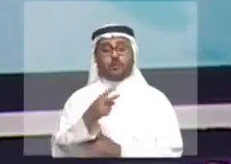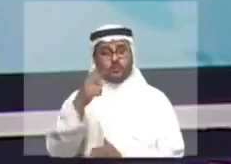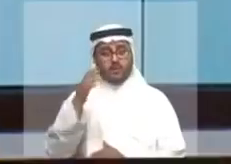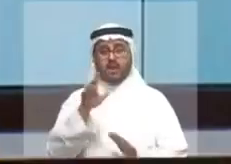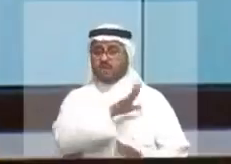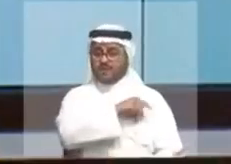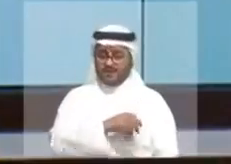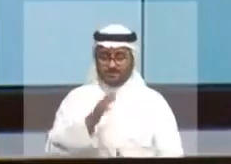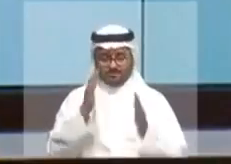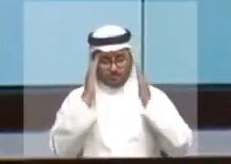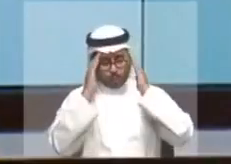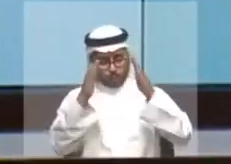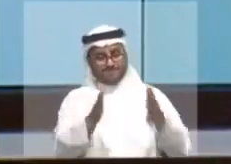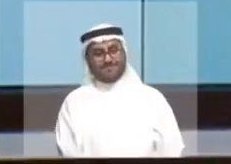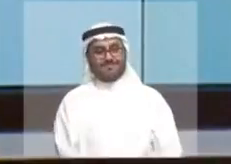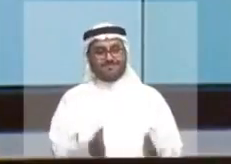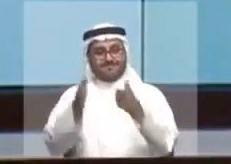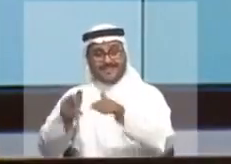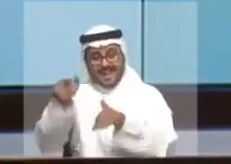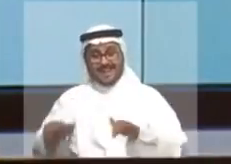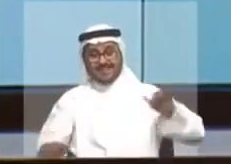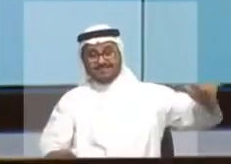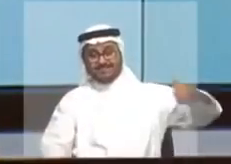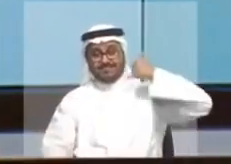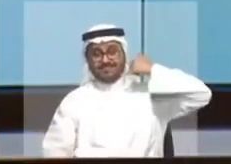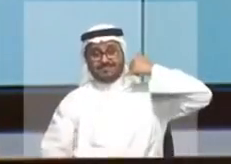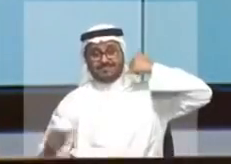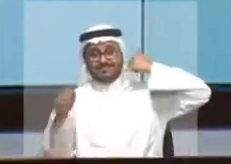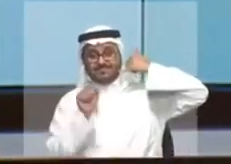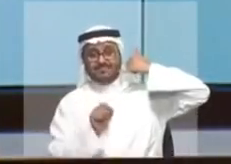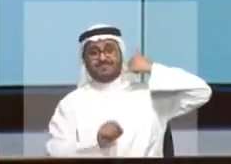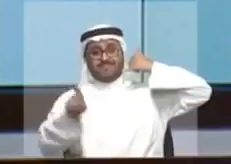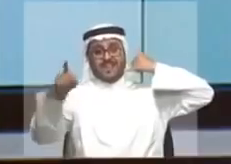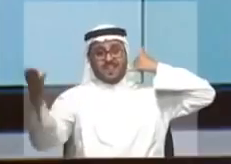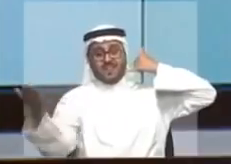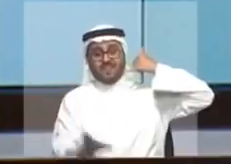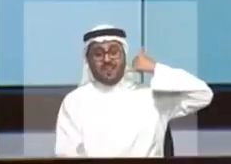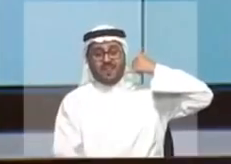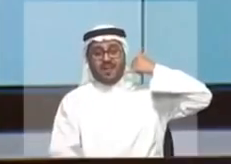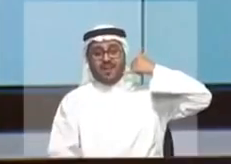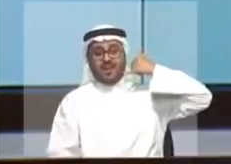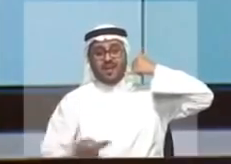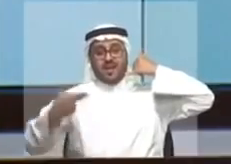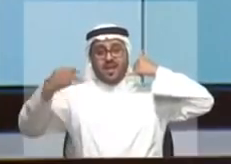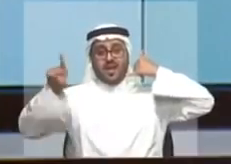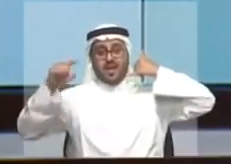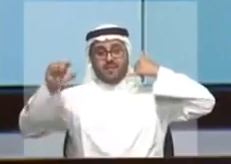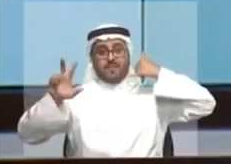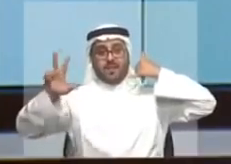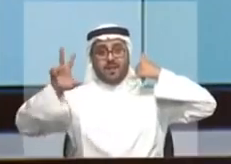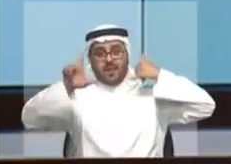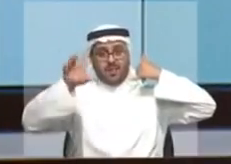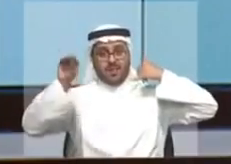المملكة. كما ينضم إلينا من المركز الإعلامي مراسل القناة السعودية عبد الله الأسمري. مساء الخير عبد